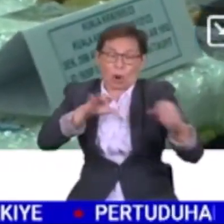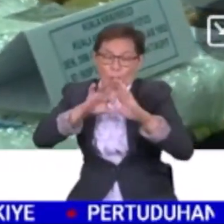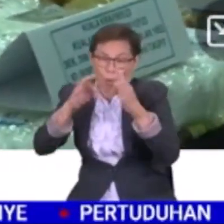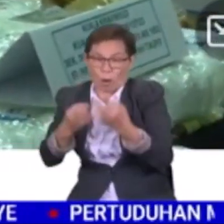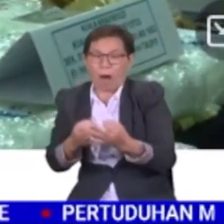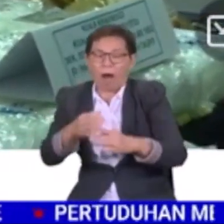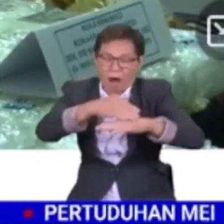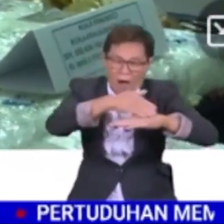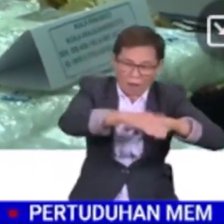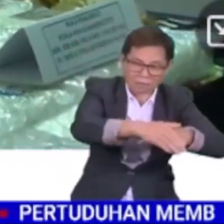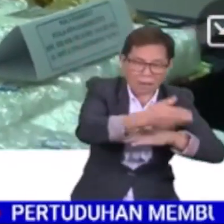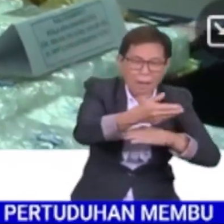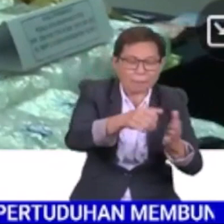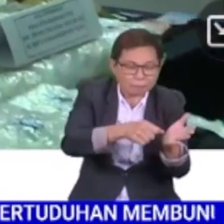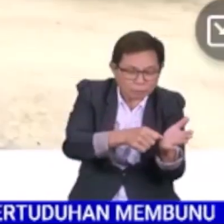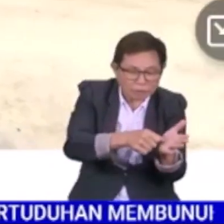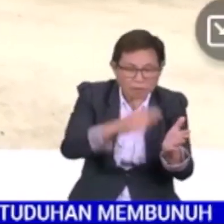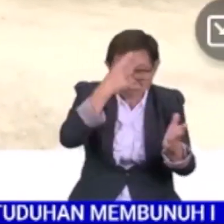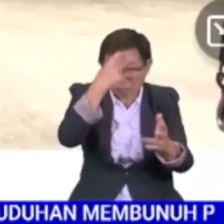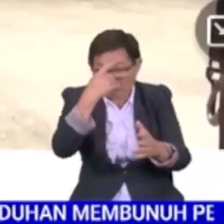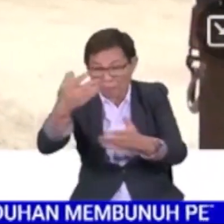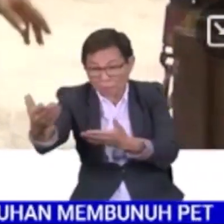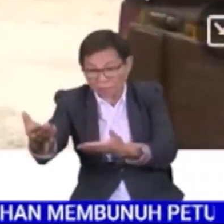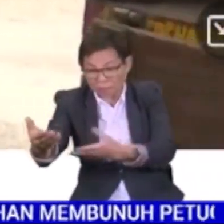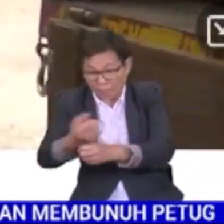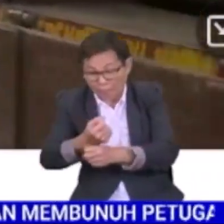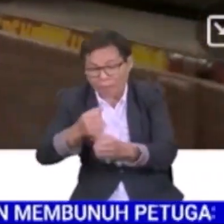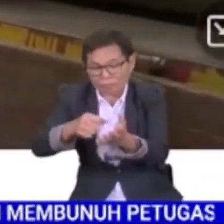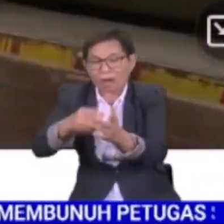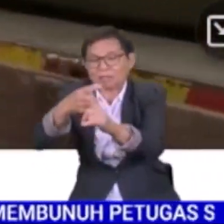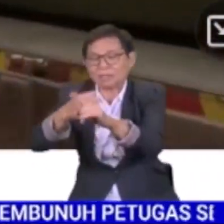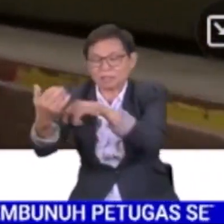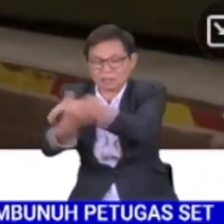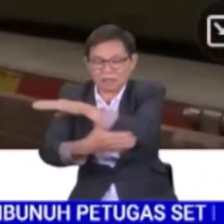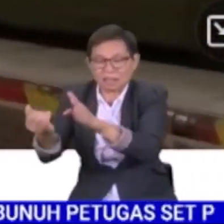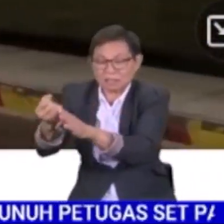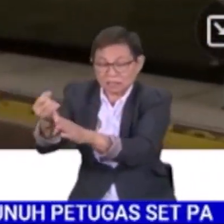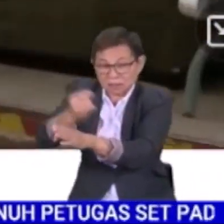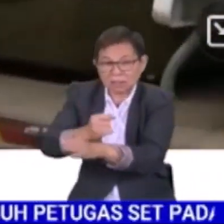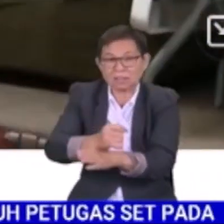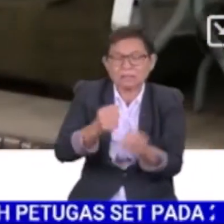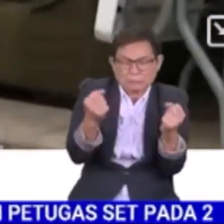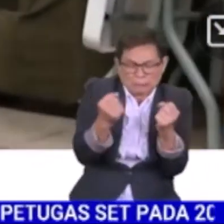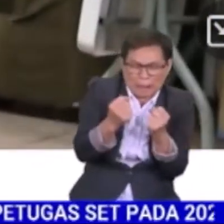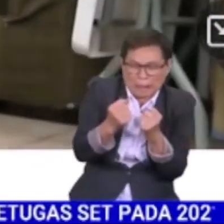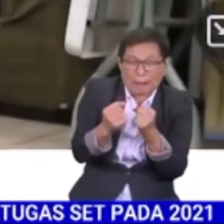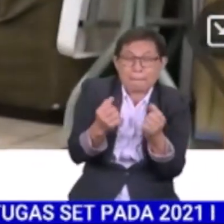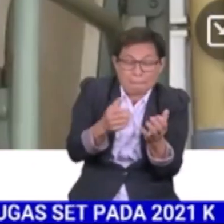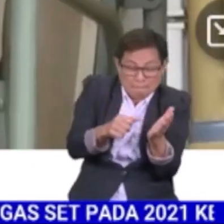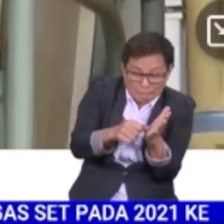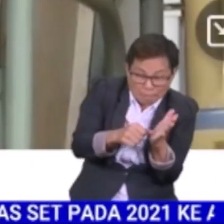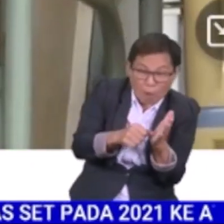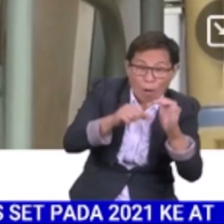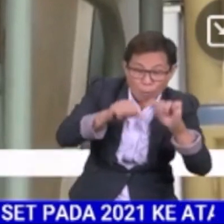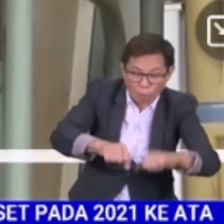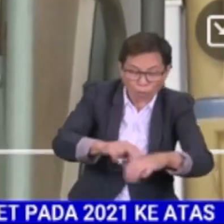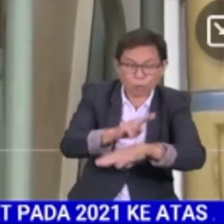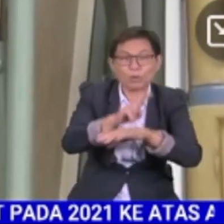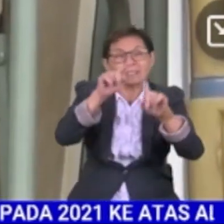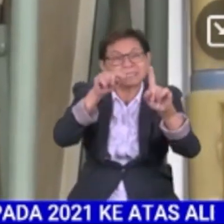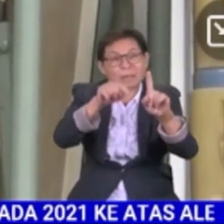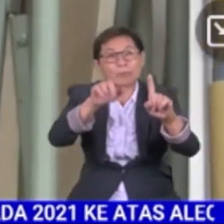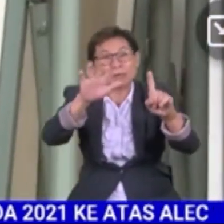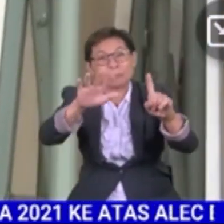bahan terlarang itu. Suspek dipercayai mendapat bekalan dari negara jiran. Syabu yang dirampas disyaki boleh digunakan